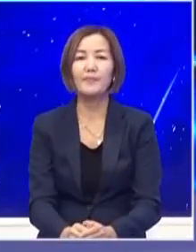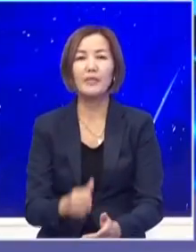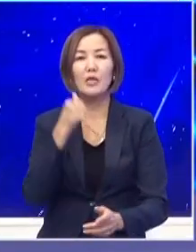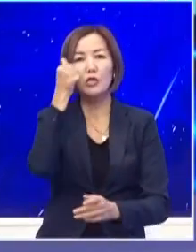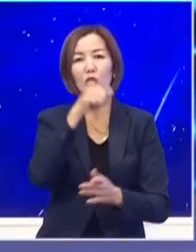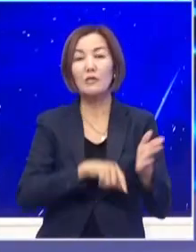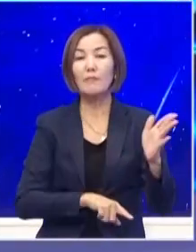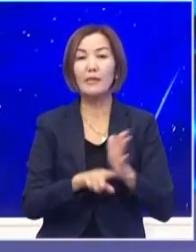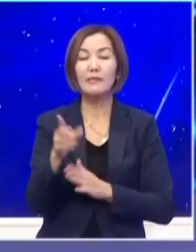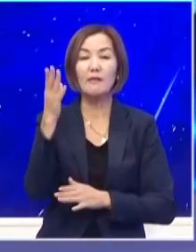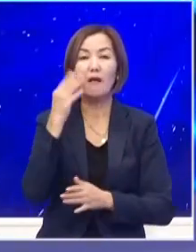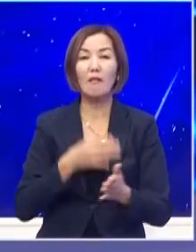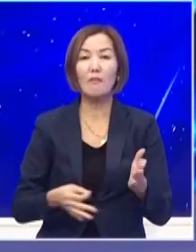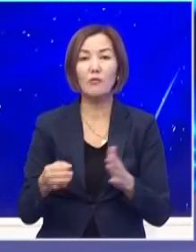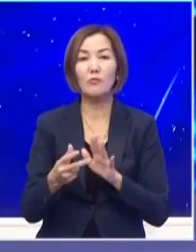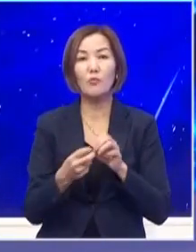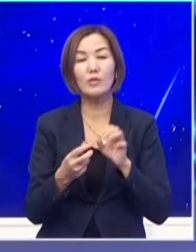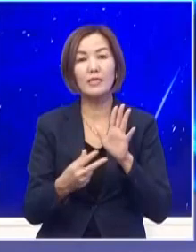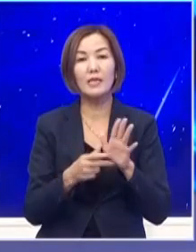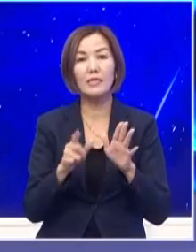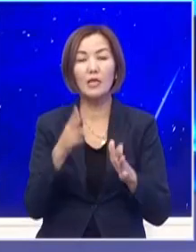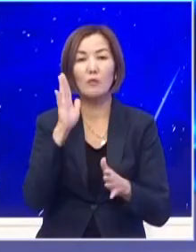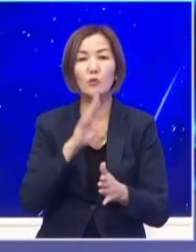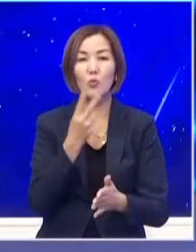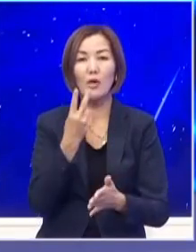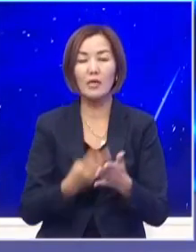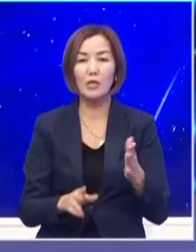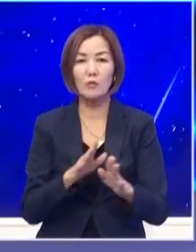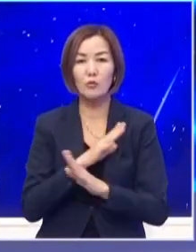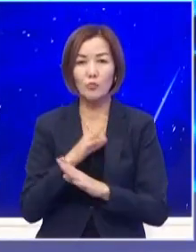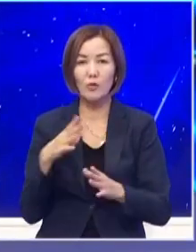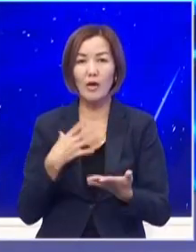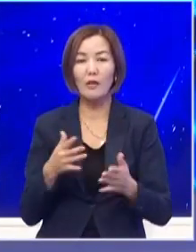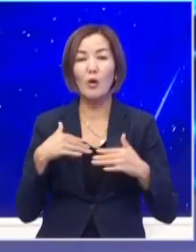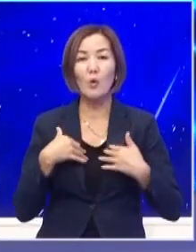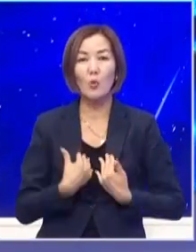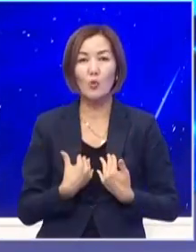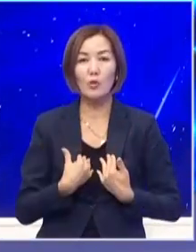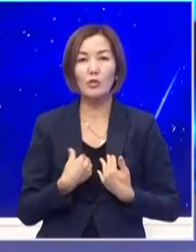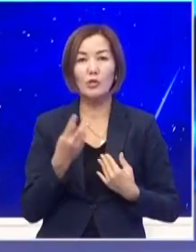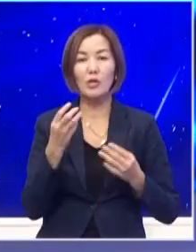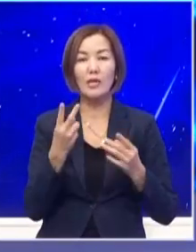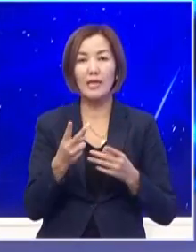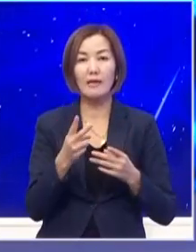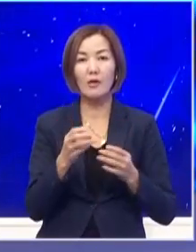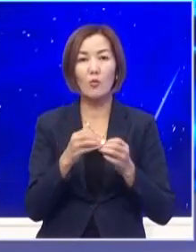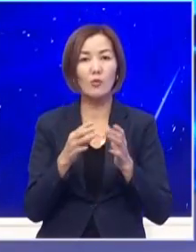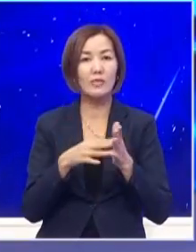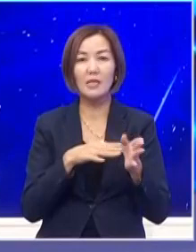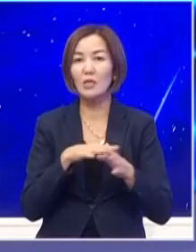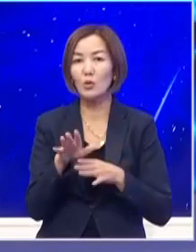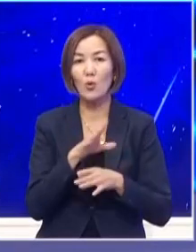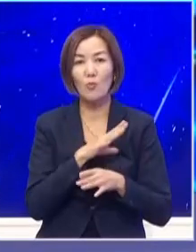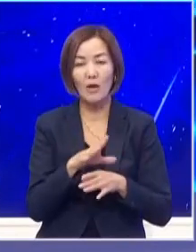Жыл басынан бері Алматы облысында 18 адам суға кетіп, көз жұмған. Өкінішке қарай олардың екеуі кәмелет жасына